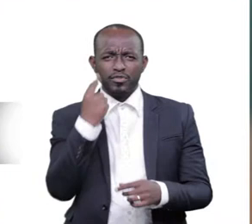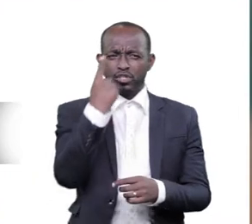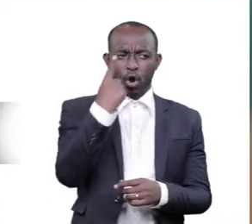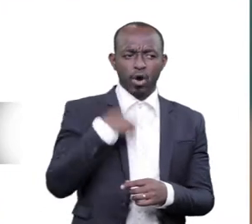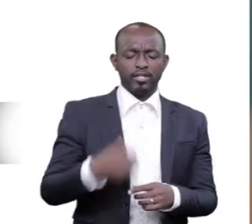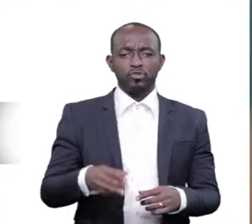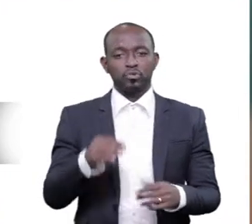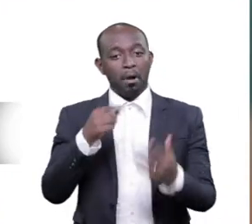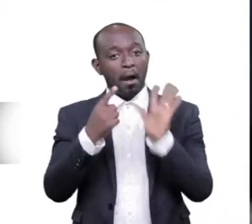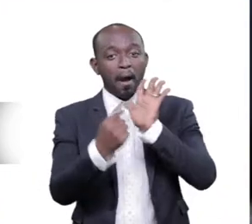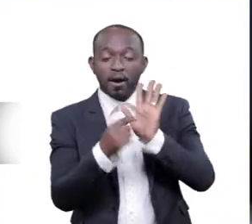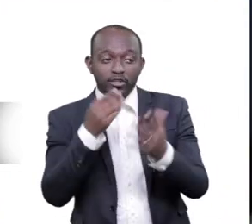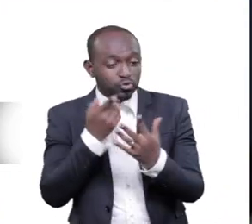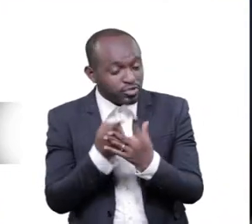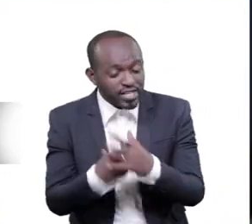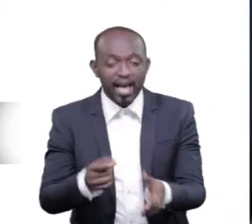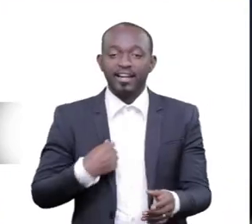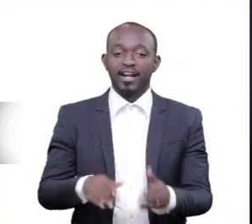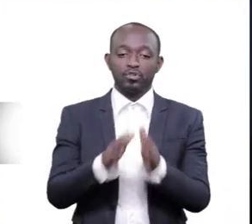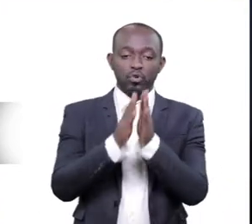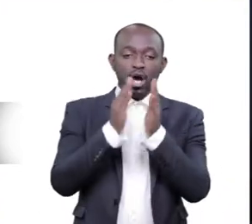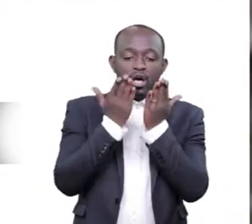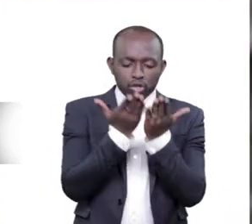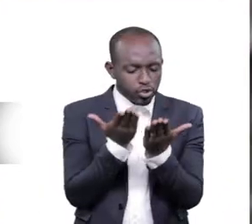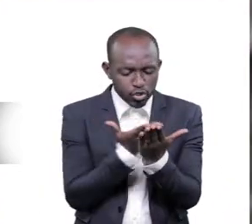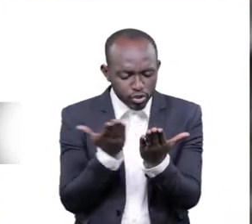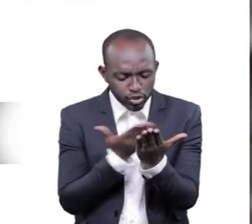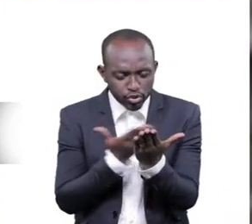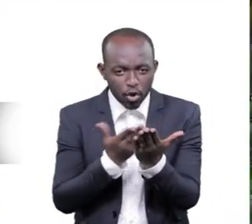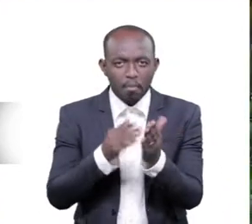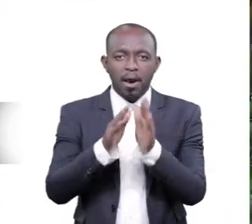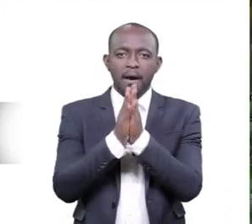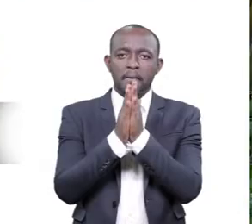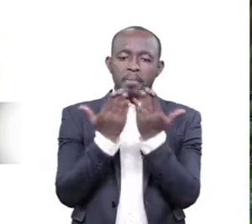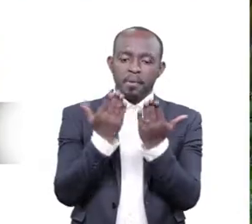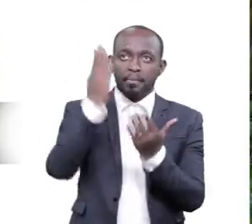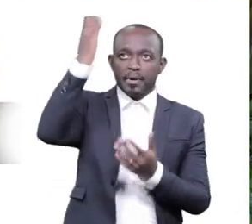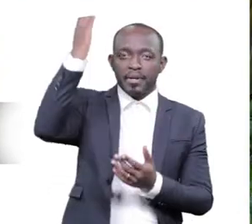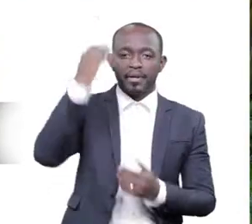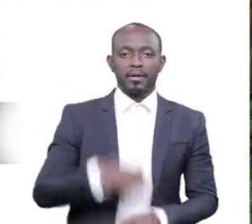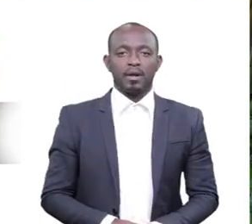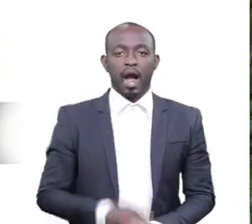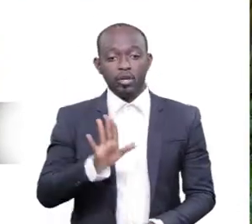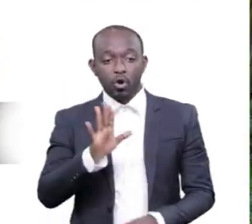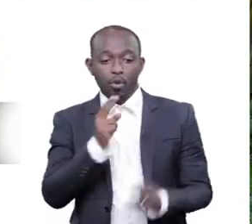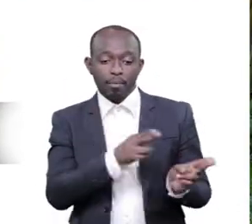turabanza tugasoma Bibiliya yaba ari nk'iminsi isanzwe atariyo muri weekend